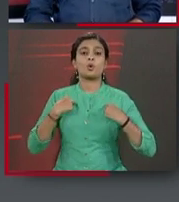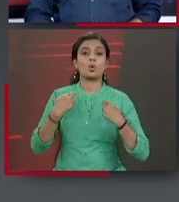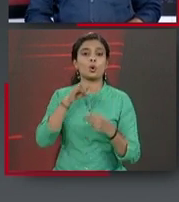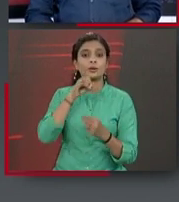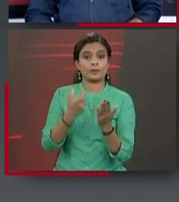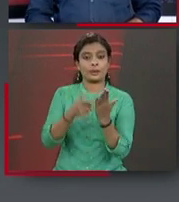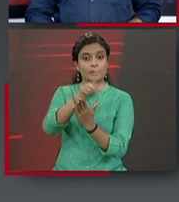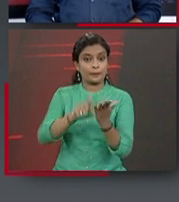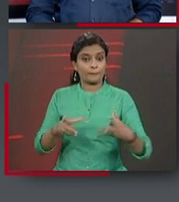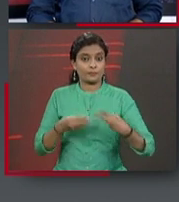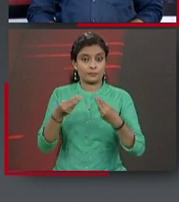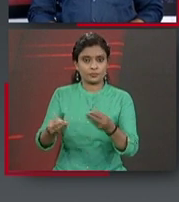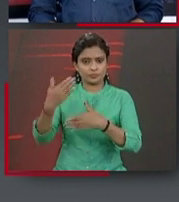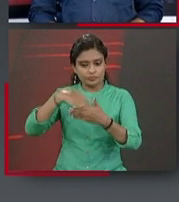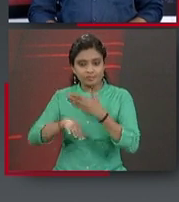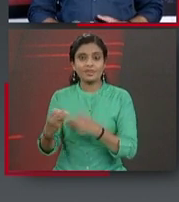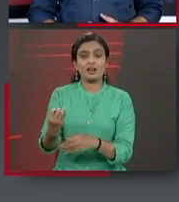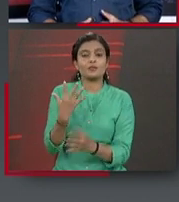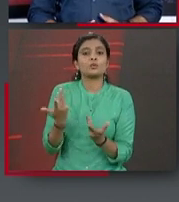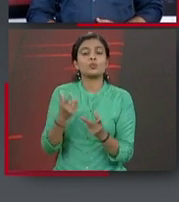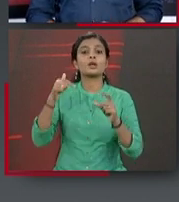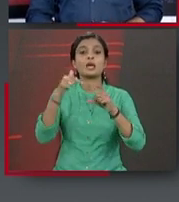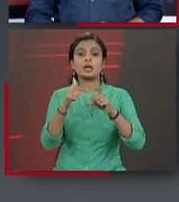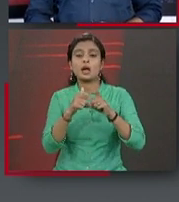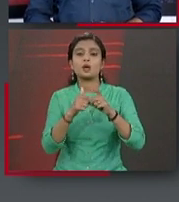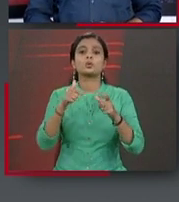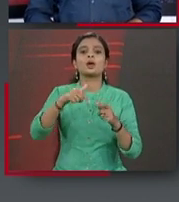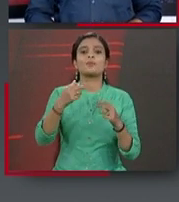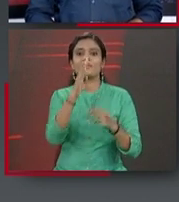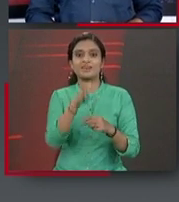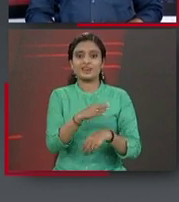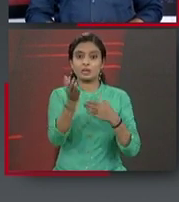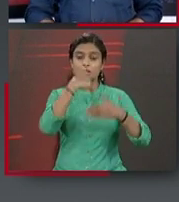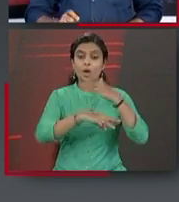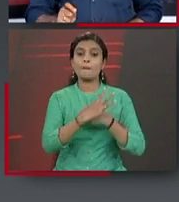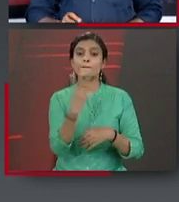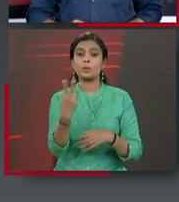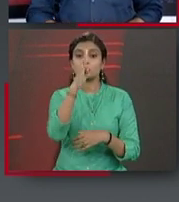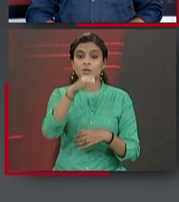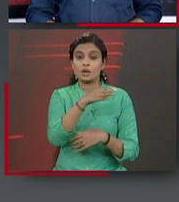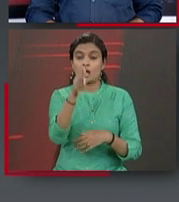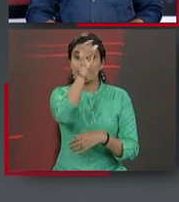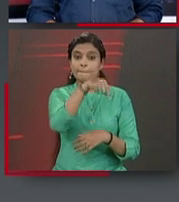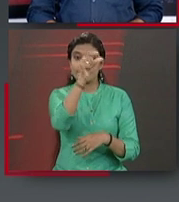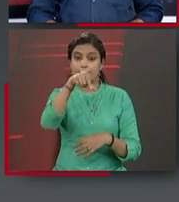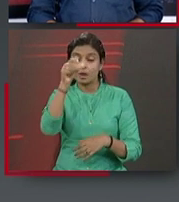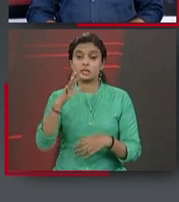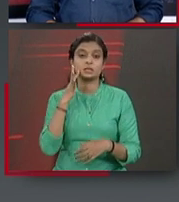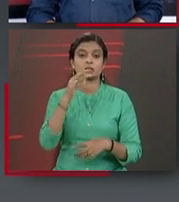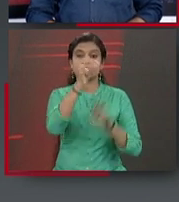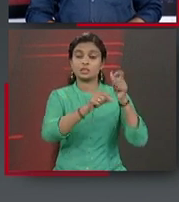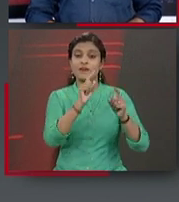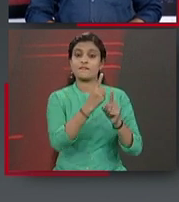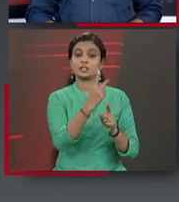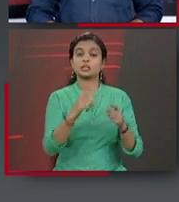കുറ്റപത്രം സമർപ്പിച്ചിട്ടുള്ളത്. ഈ കുറ്റപത്രത്തിലാണ് എറണാകുളം അങ്കമാലി അതിരൂപതയിലെ മൂന്ന് വൈദികർ ഇതിൽ പ്രധാന പ്രതികളായി വന്നിട്ടുള്ളത്. ഒന്നാം പ്രതി